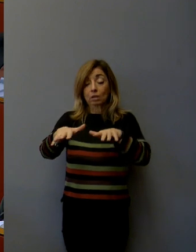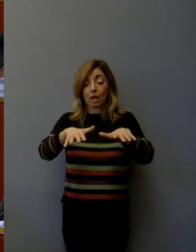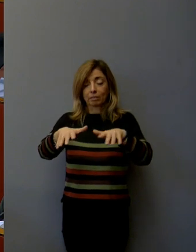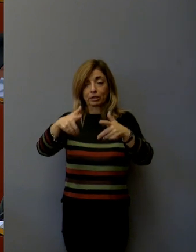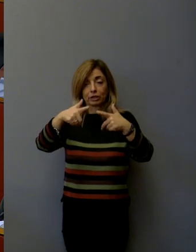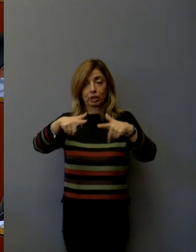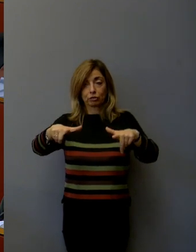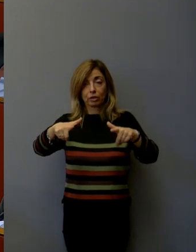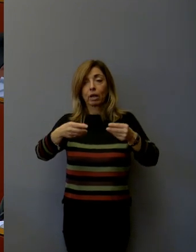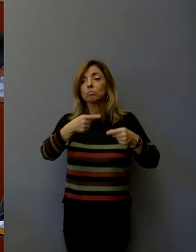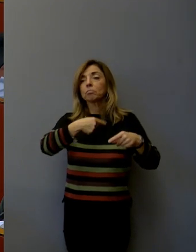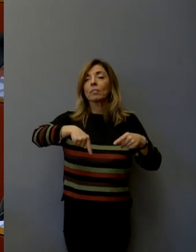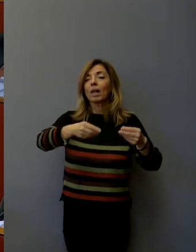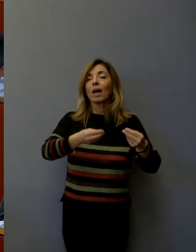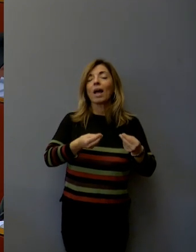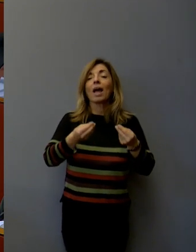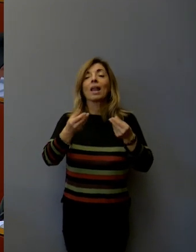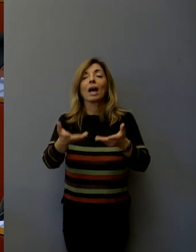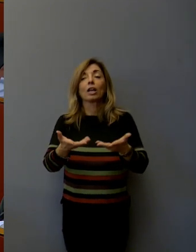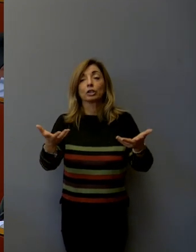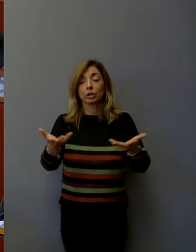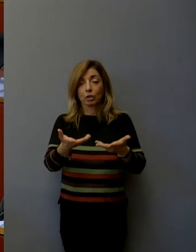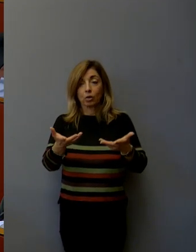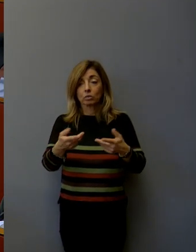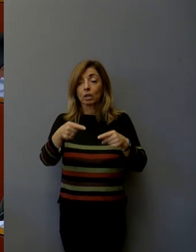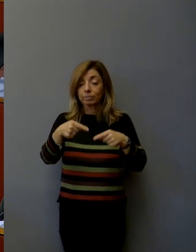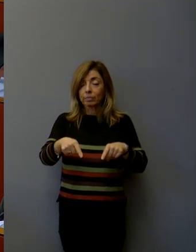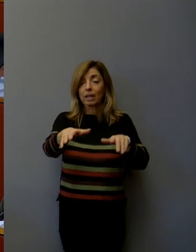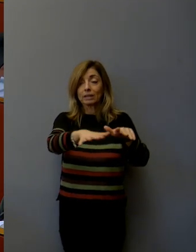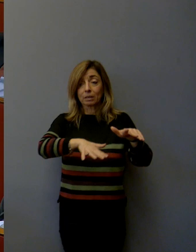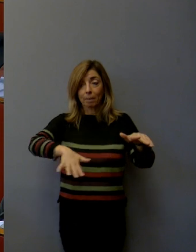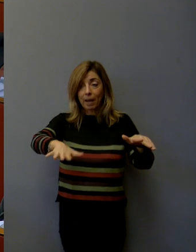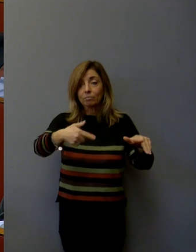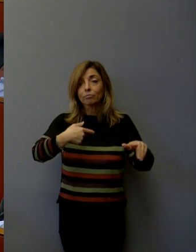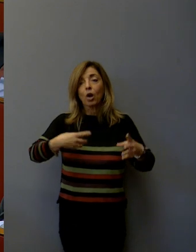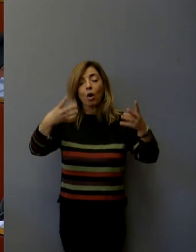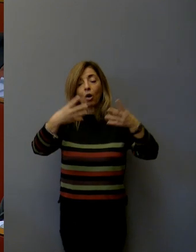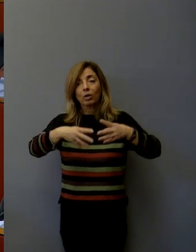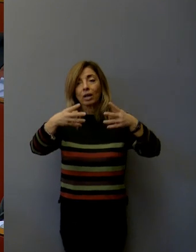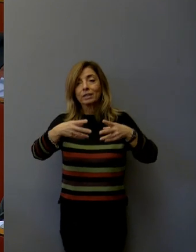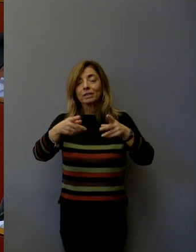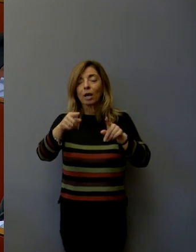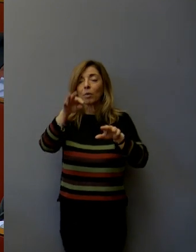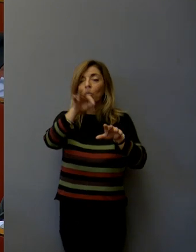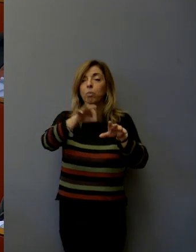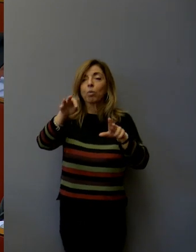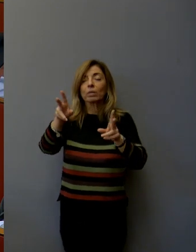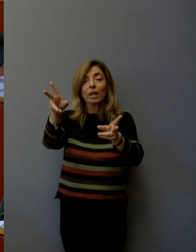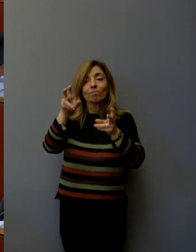spazi il tipo di città che stiamo organizzando attrattiva per i giovani e i numeri ci dicono che No non è questo